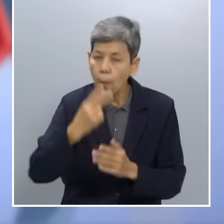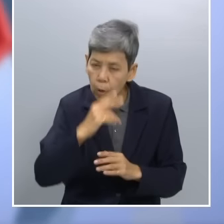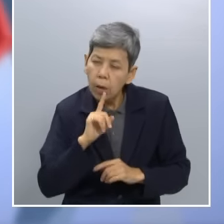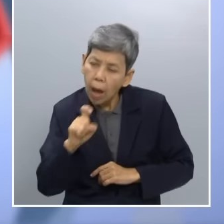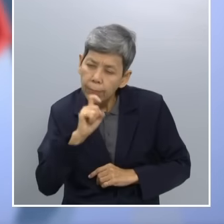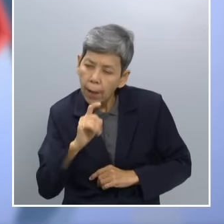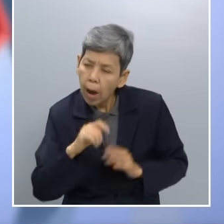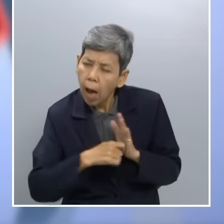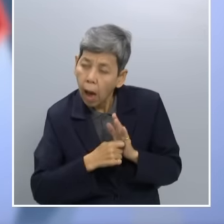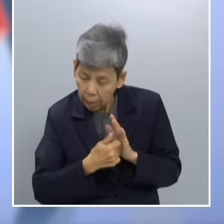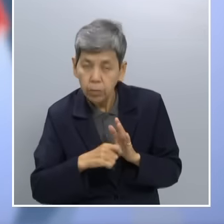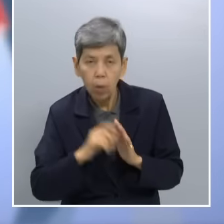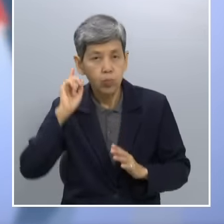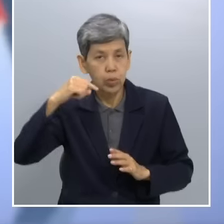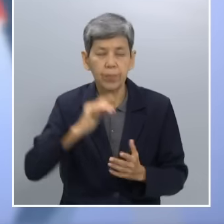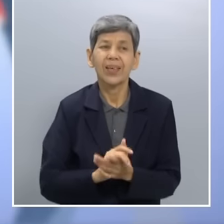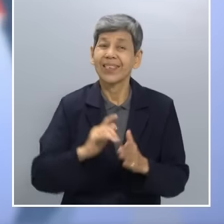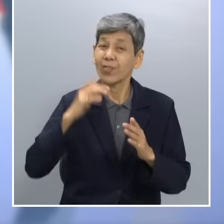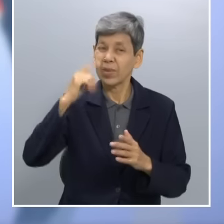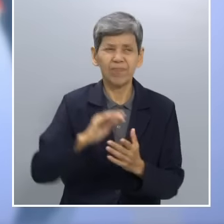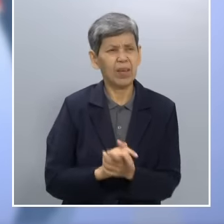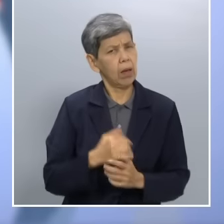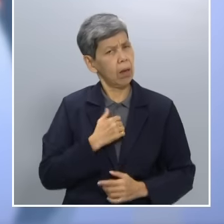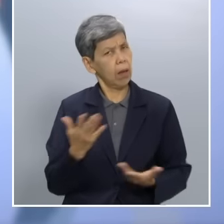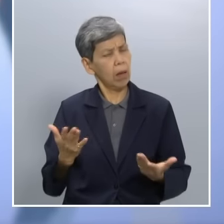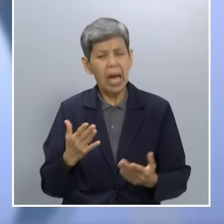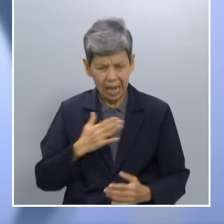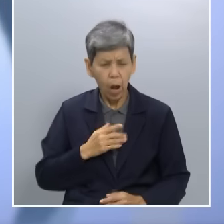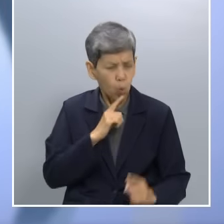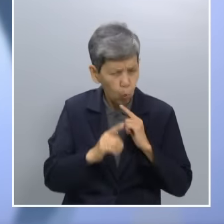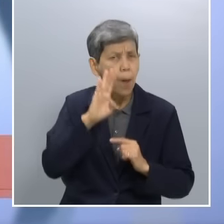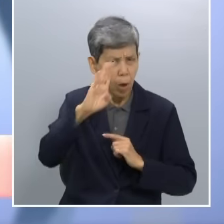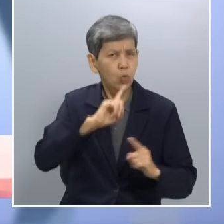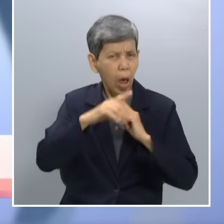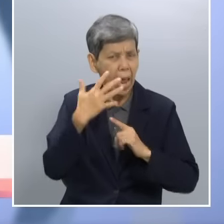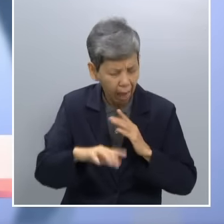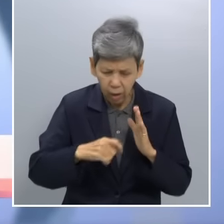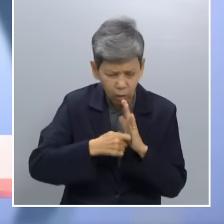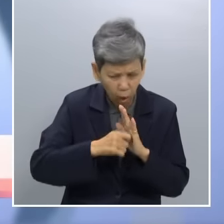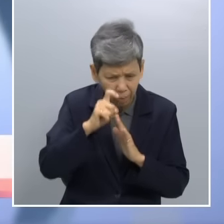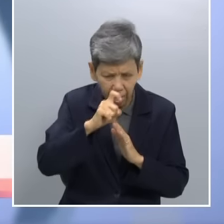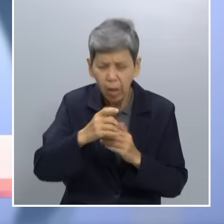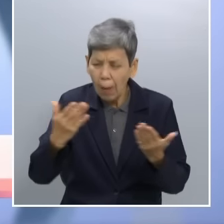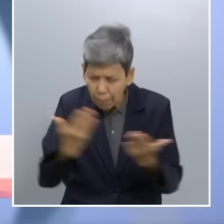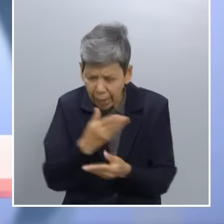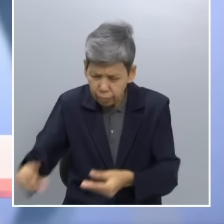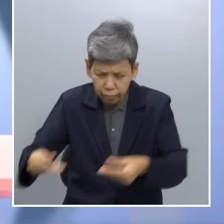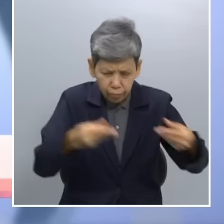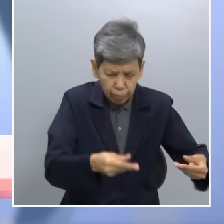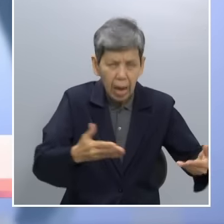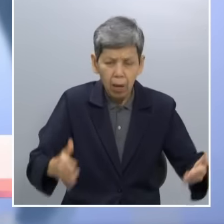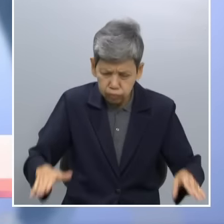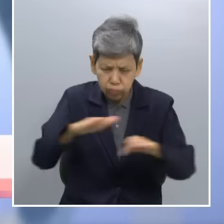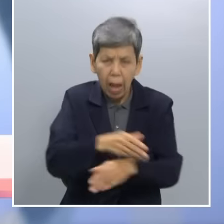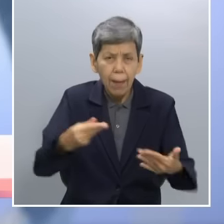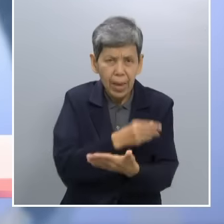รถบอกว่าซ่อมได้ค่ะน้องผู้หญิงคนนี้เบอกว่ามันเป็นไปได้ยังไงในเมื่อเขาคุยมาแล้วเนี่ยมันซ่อมไม่ได้ต้องเปลี่ยนมันซ่อมไม่